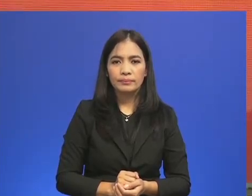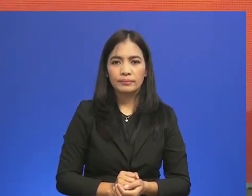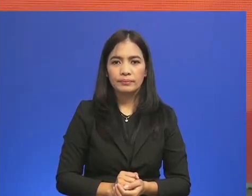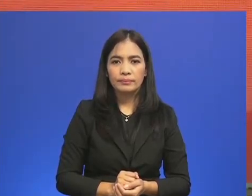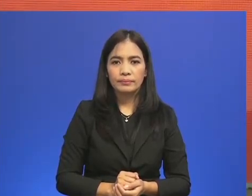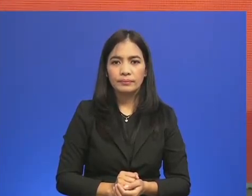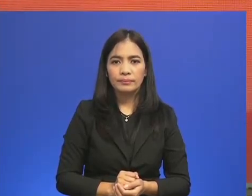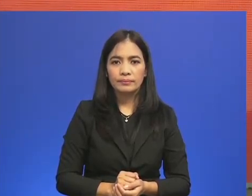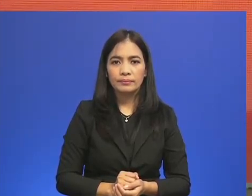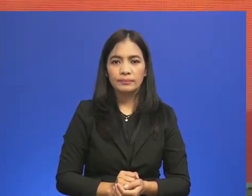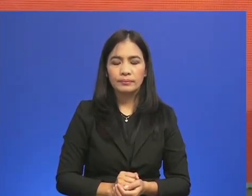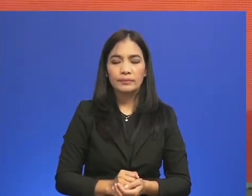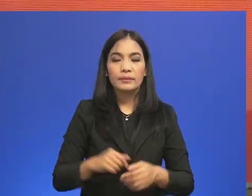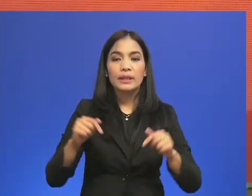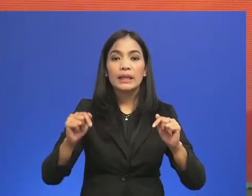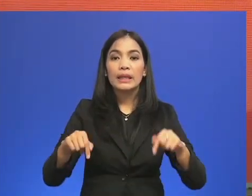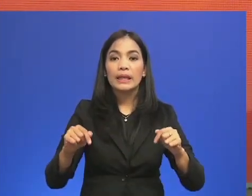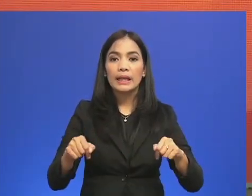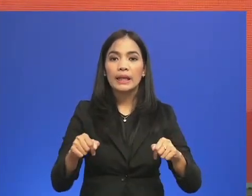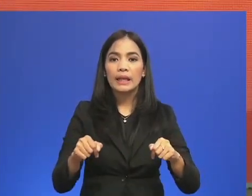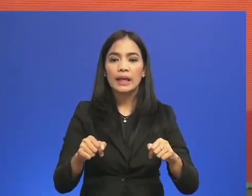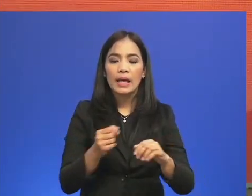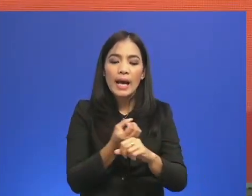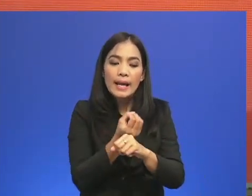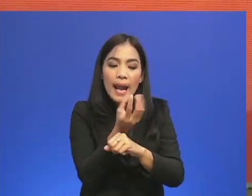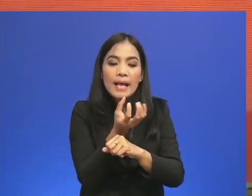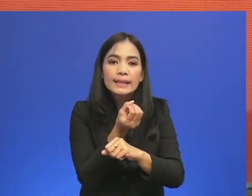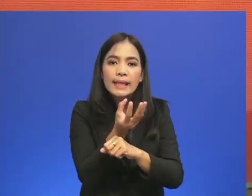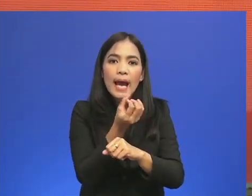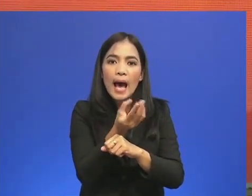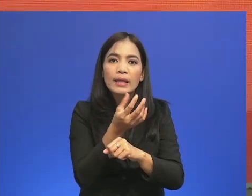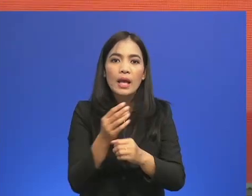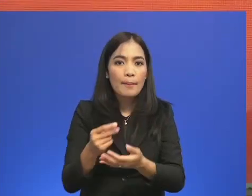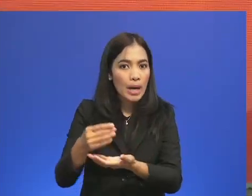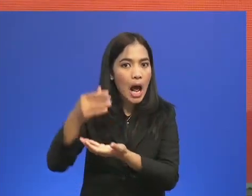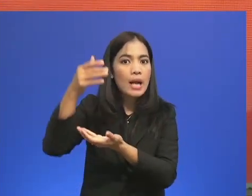Ini nasihat yang sangat berharga